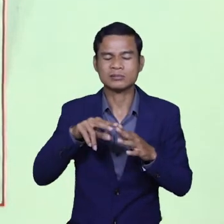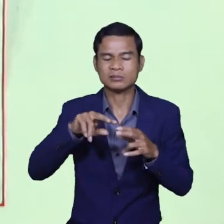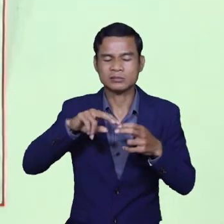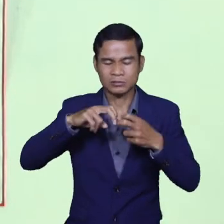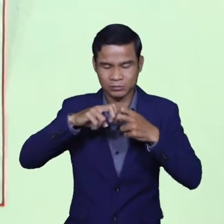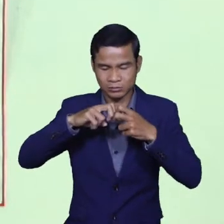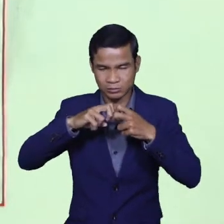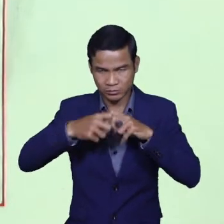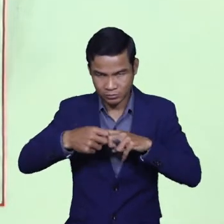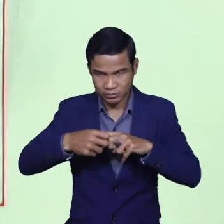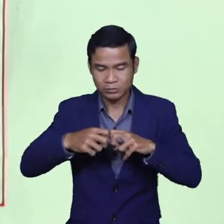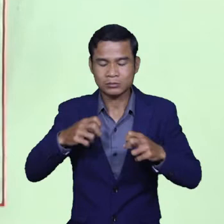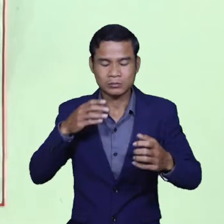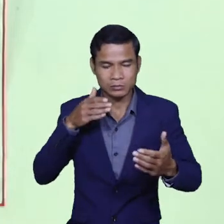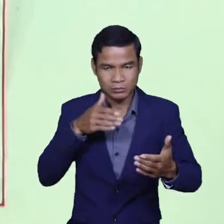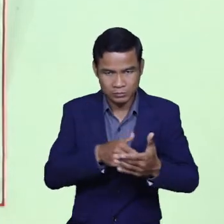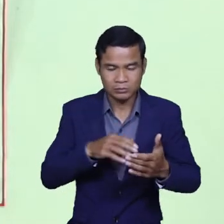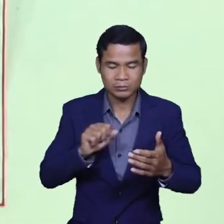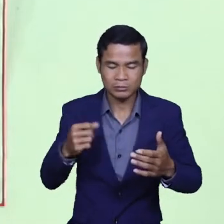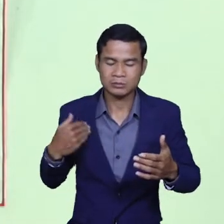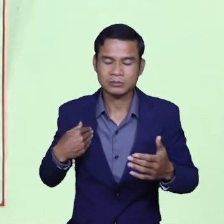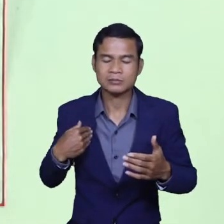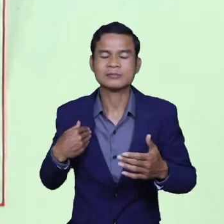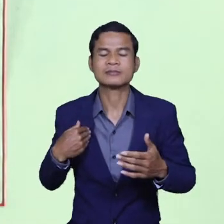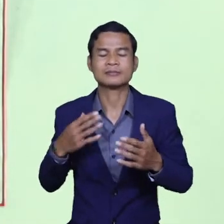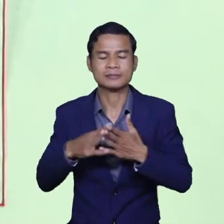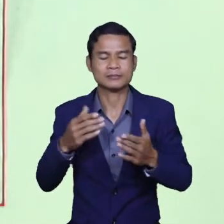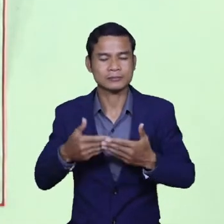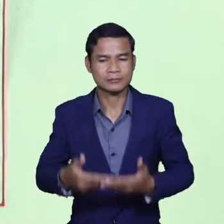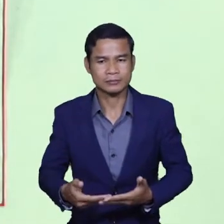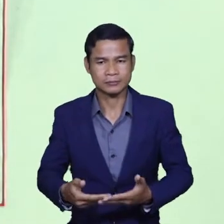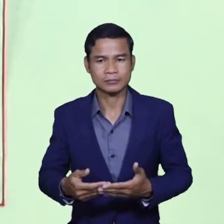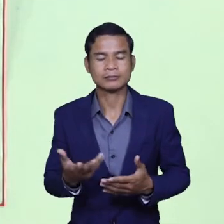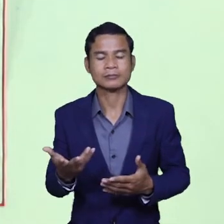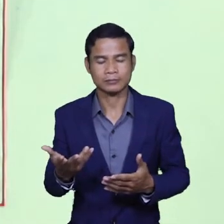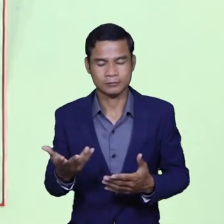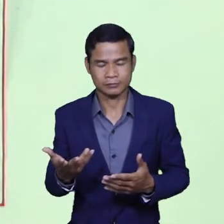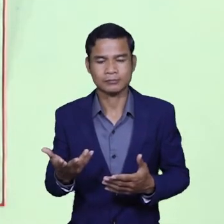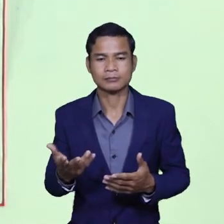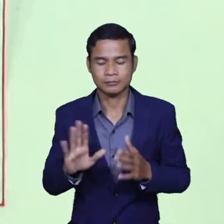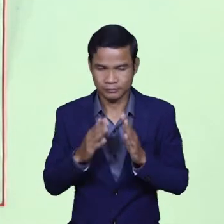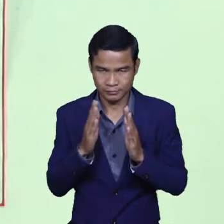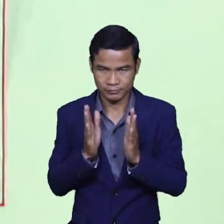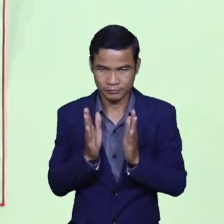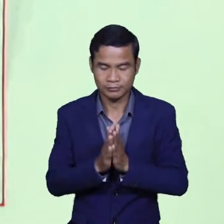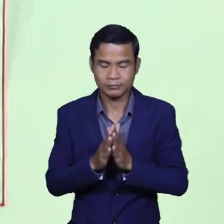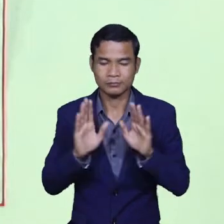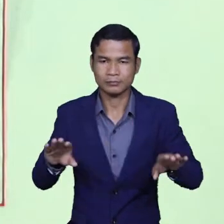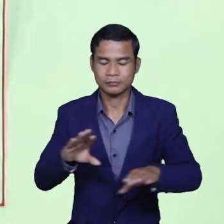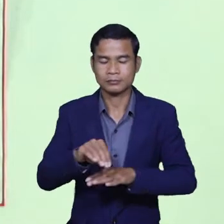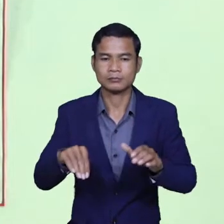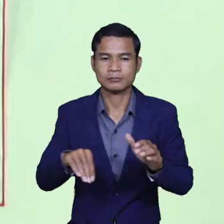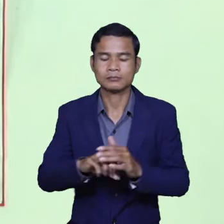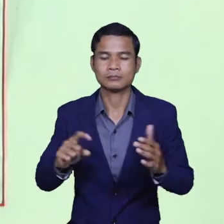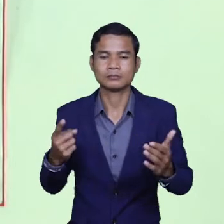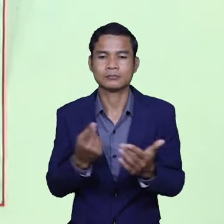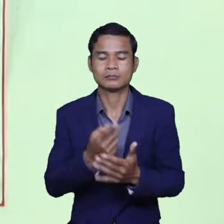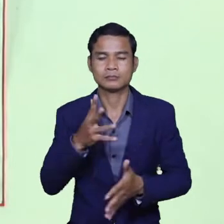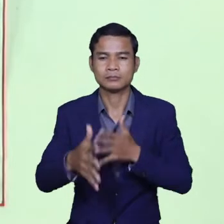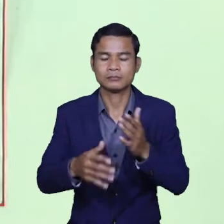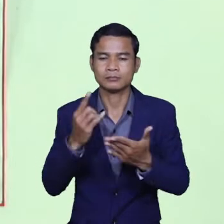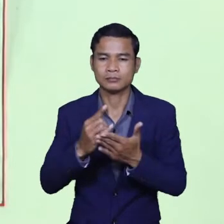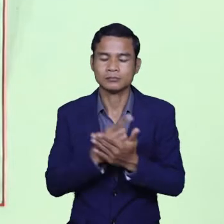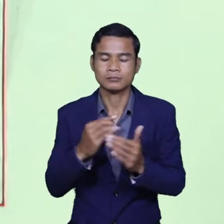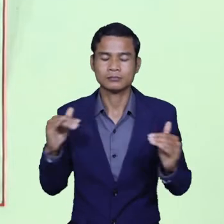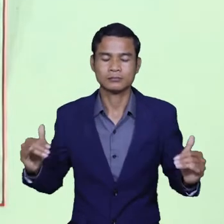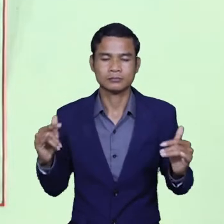ឬបុកឬប៉ះទង្គិចចាធ្ងន់ធ្ងរណាកូនណាចាអរគុណឥឡូវកូនកូនទាំងអស់គ្នាចូលរួមអានមេរៀនចាស